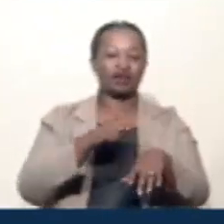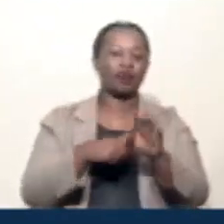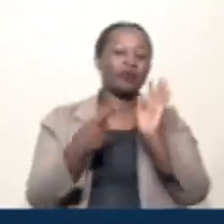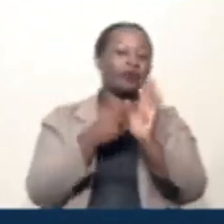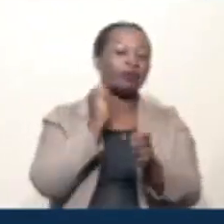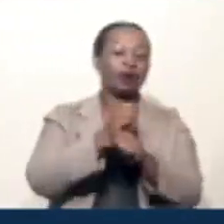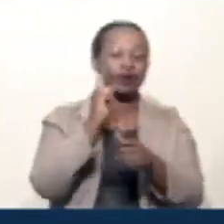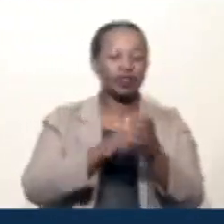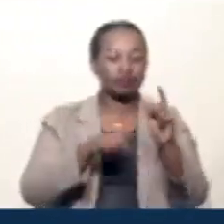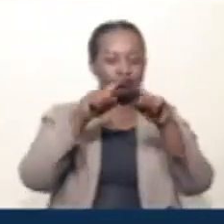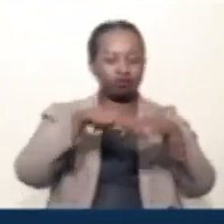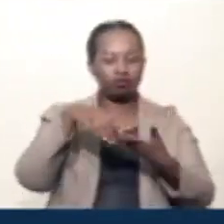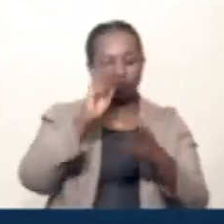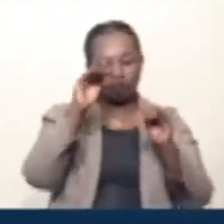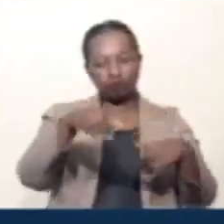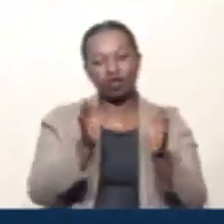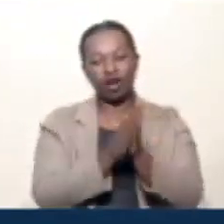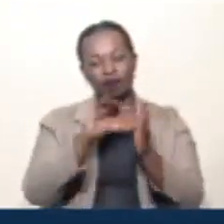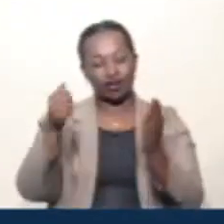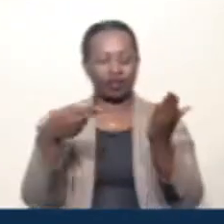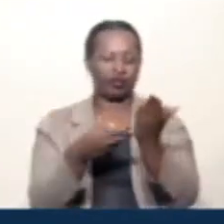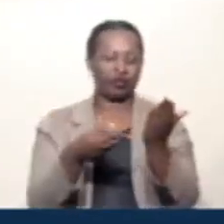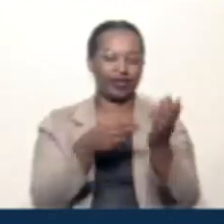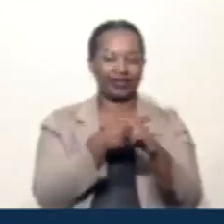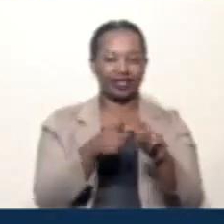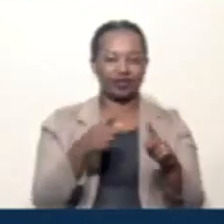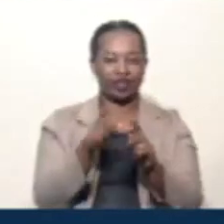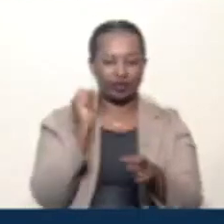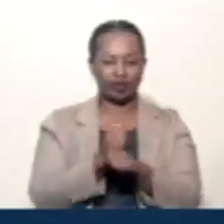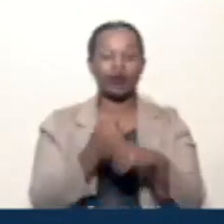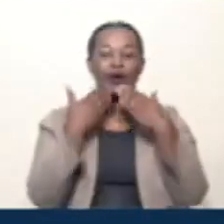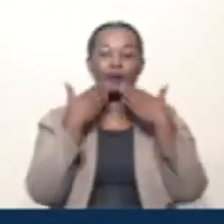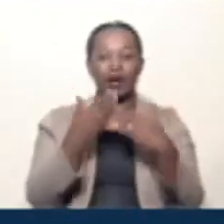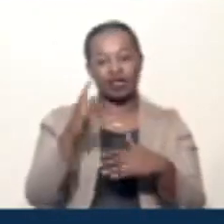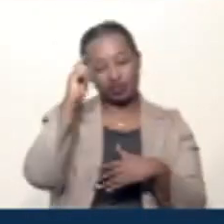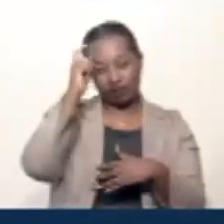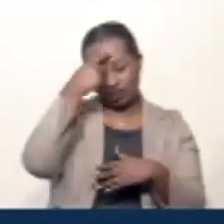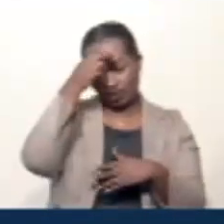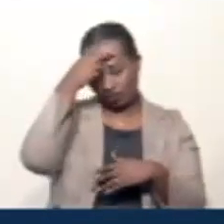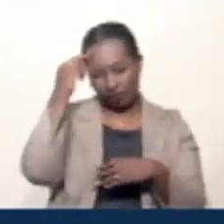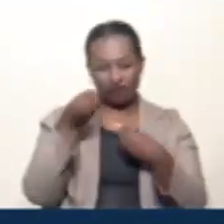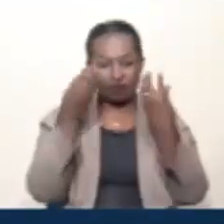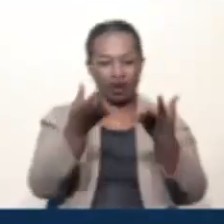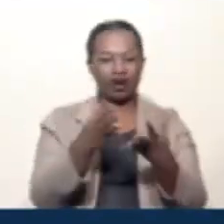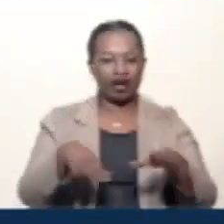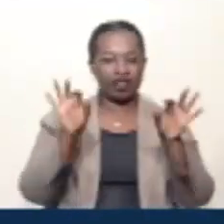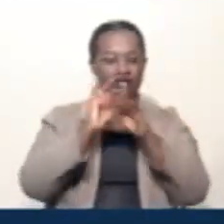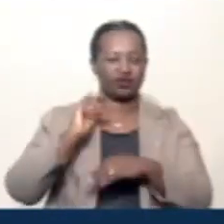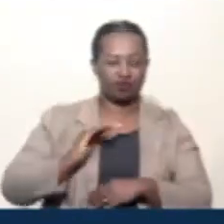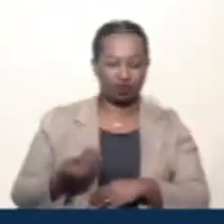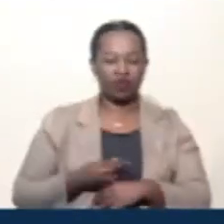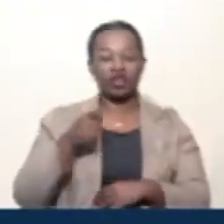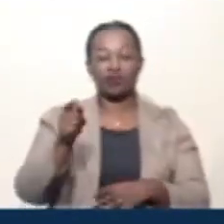ku buhinzi ndetse n'indi myuga itandukanye bakora bakaba bashima leta kubw'agaciro iha umugore. Ibi ngo